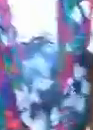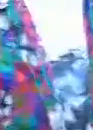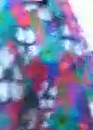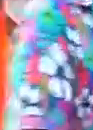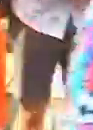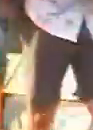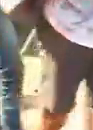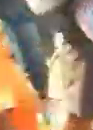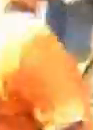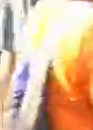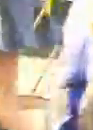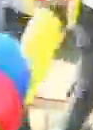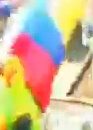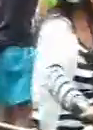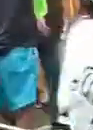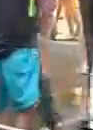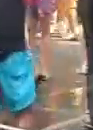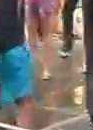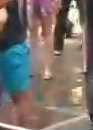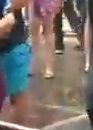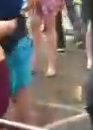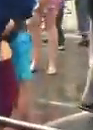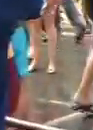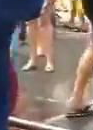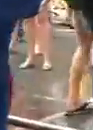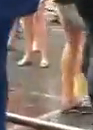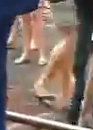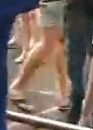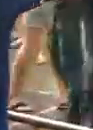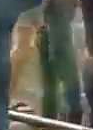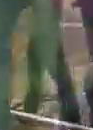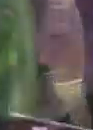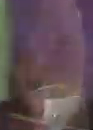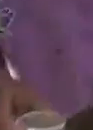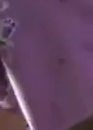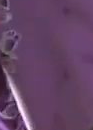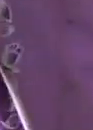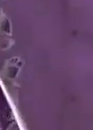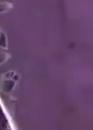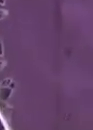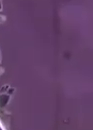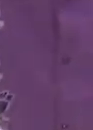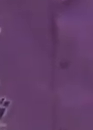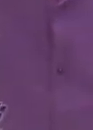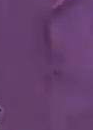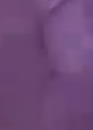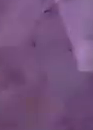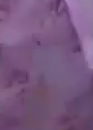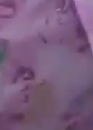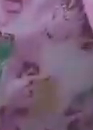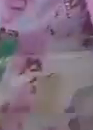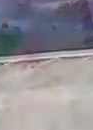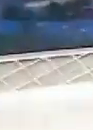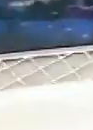ยยแล้ววนอยู่ใจวันตรุหยุดการหยุดงานสังคมชาวบ้านสึก